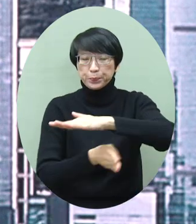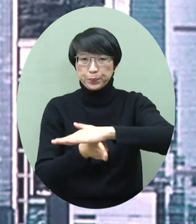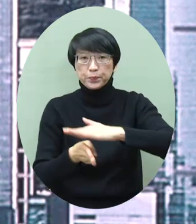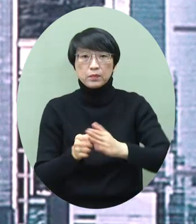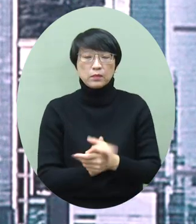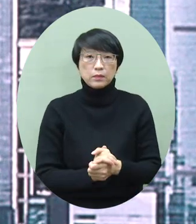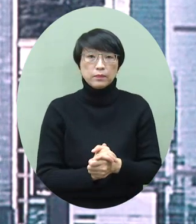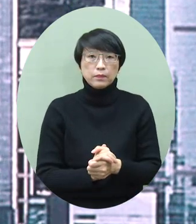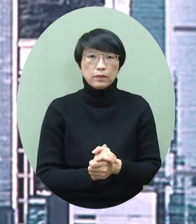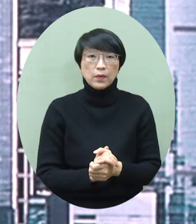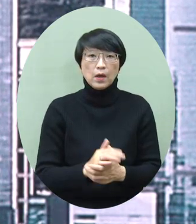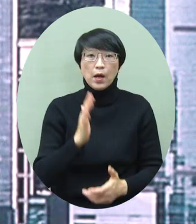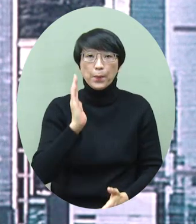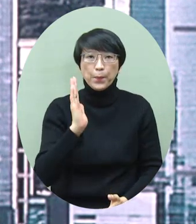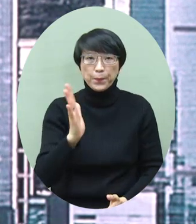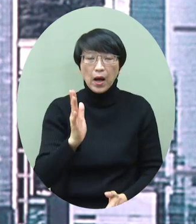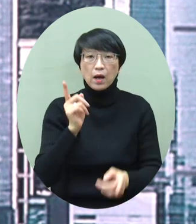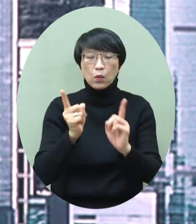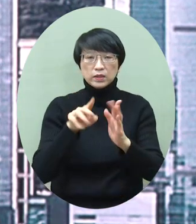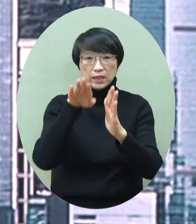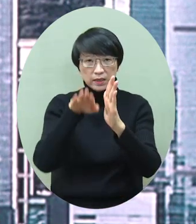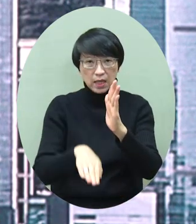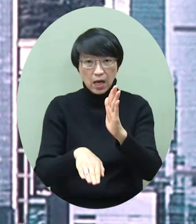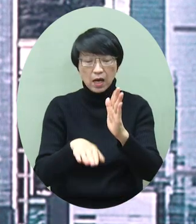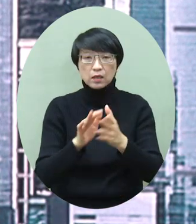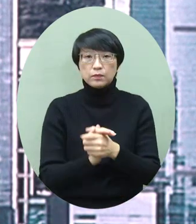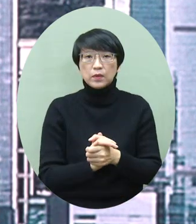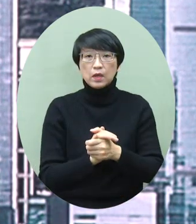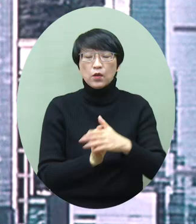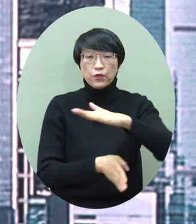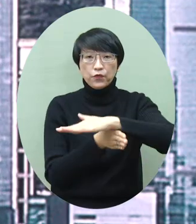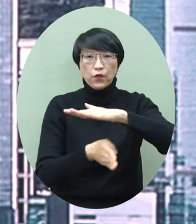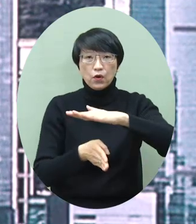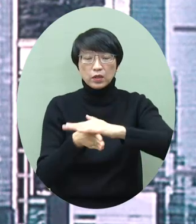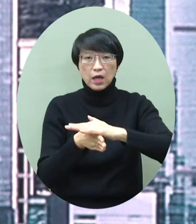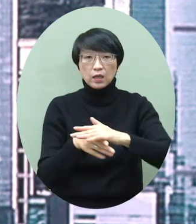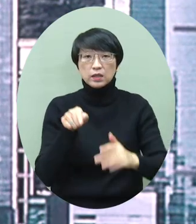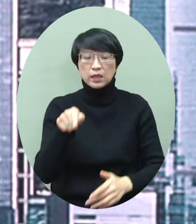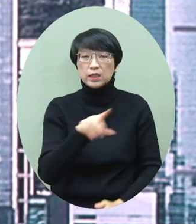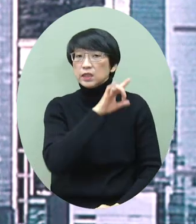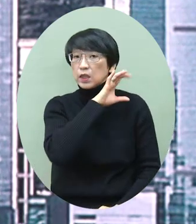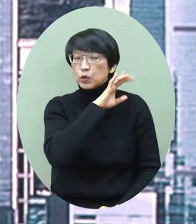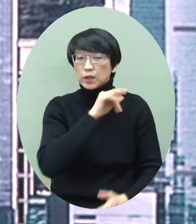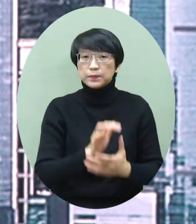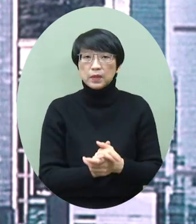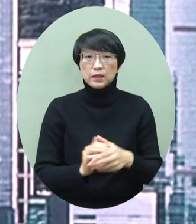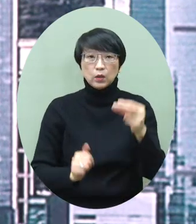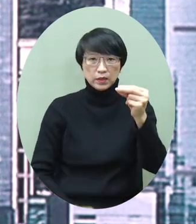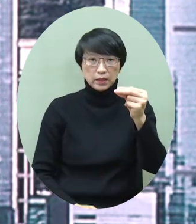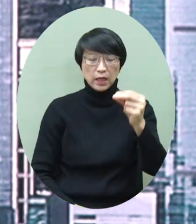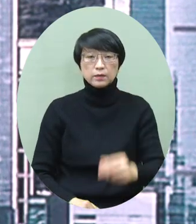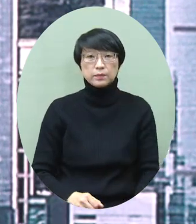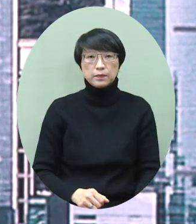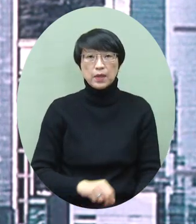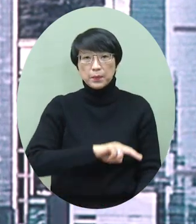供500元或者以下房間的酒店是由7間增加